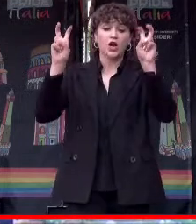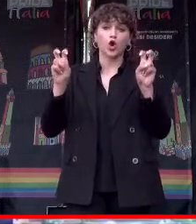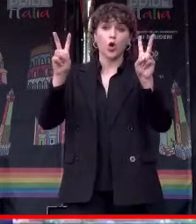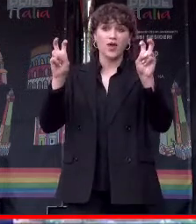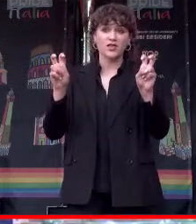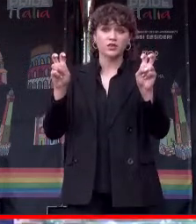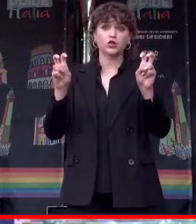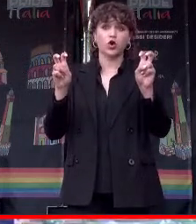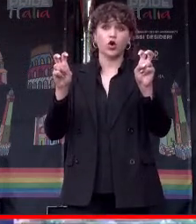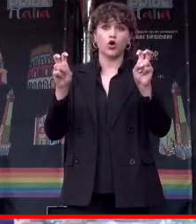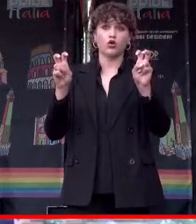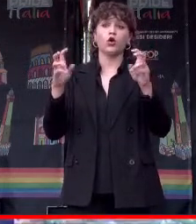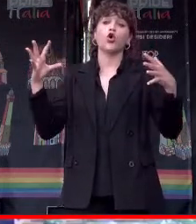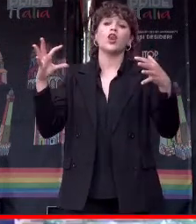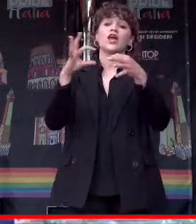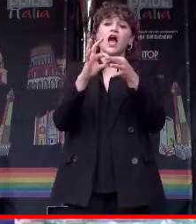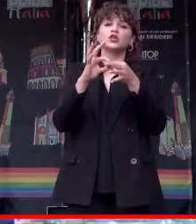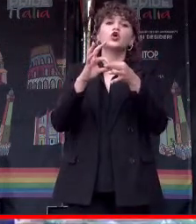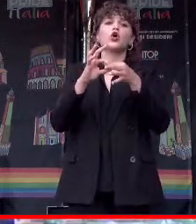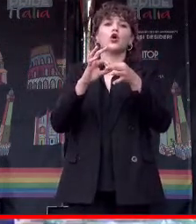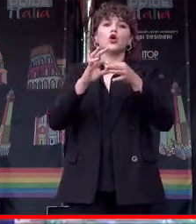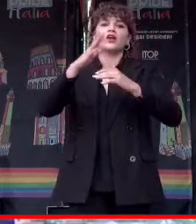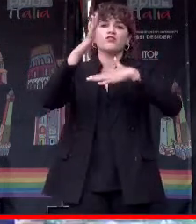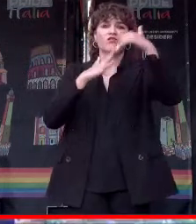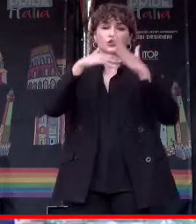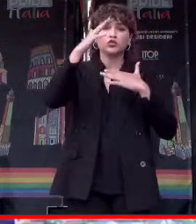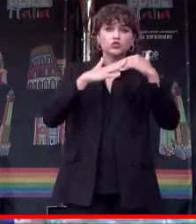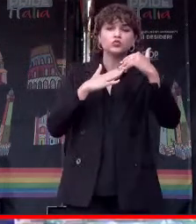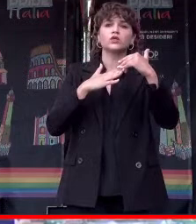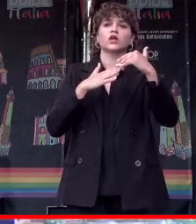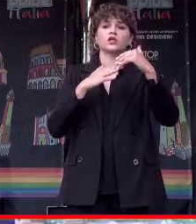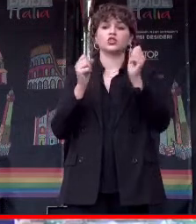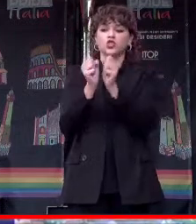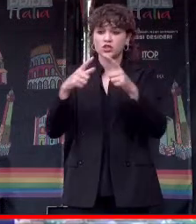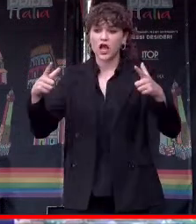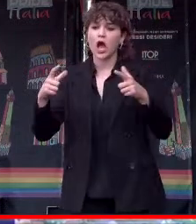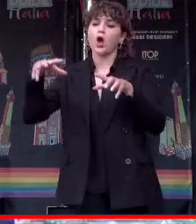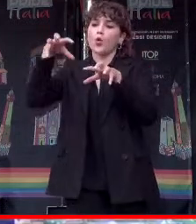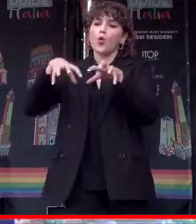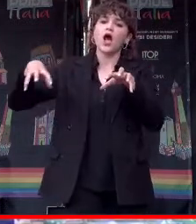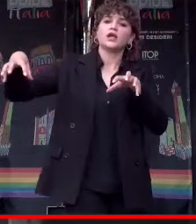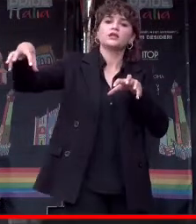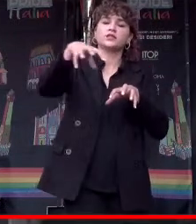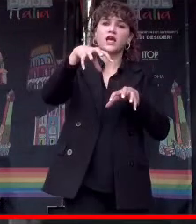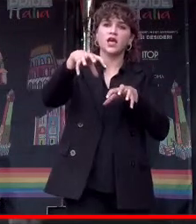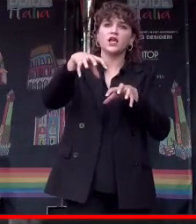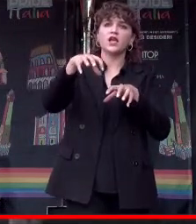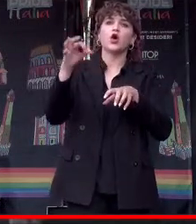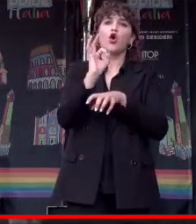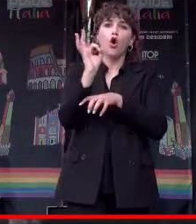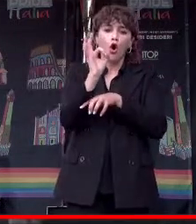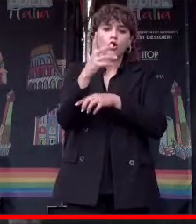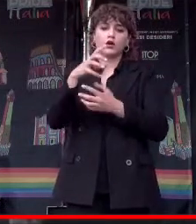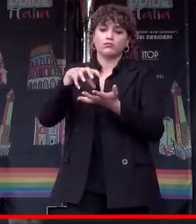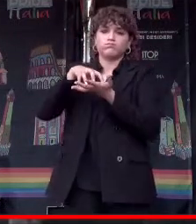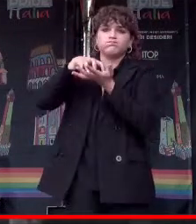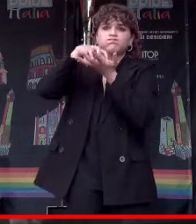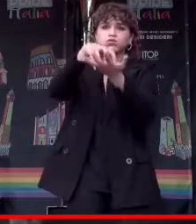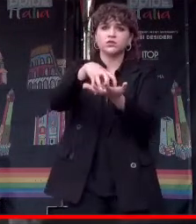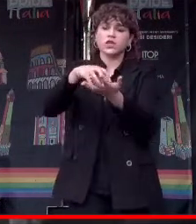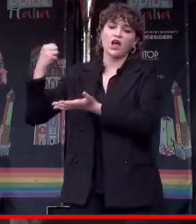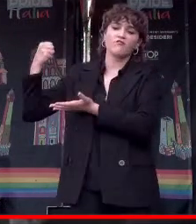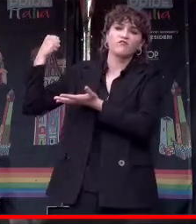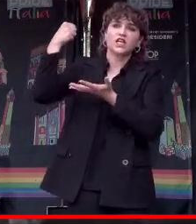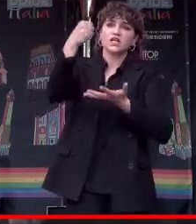fare con le infrastrutture, con l'hardware delle città e dei quartieri, o arrivano le risorse e arrivano all'altezza